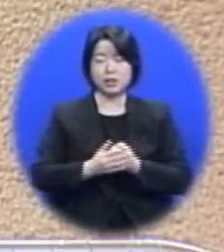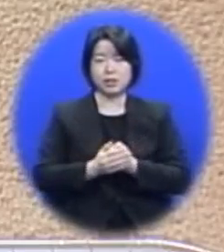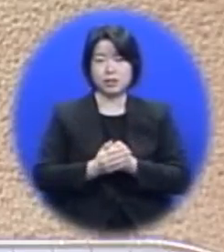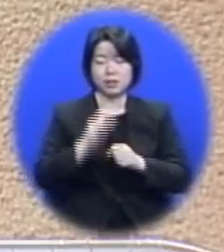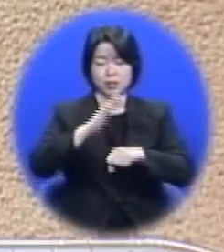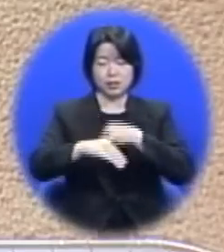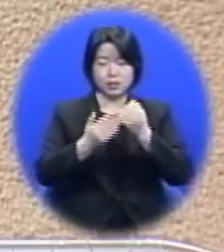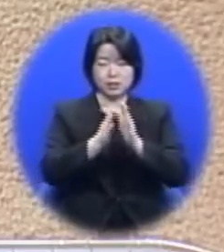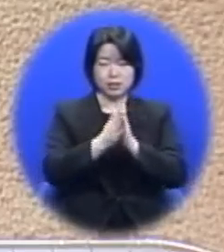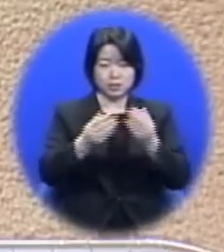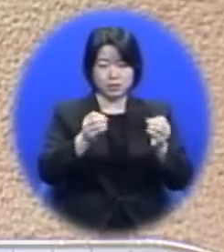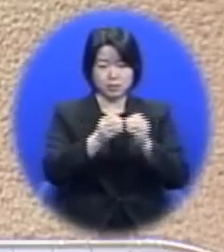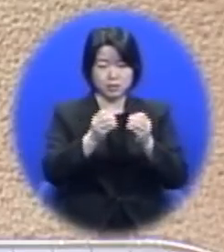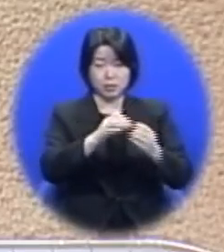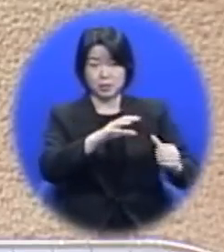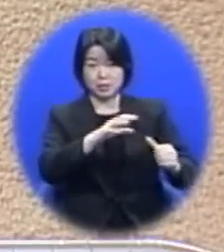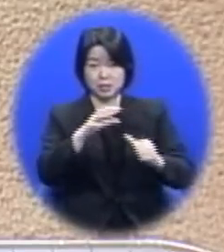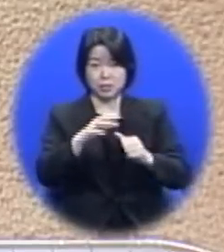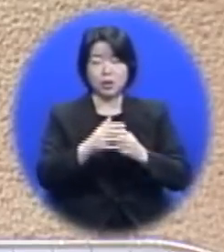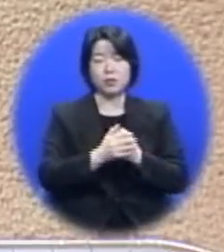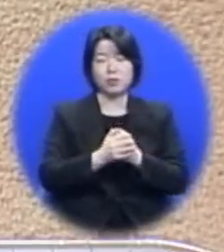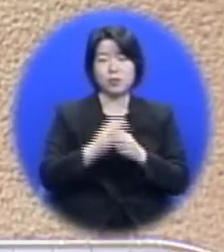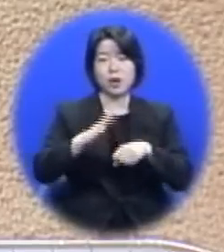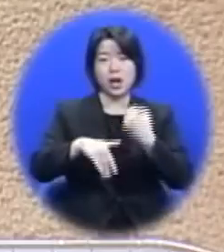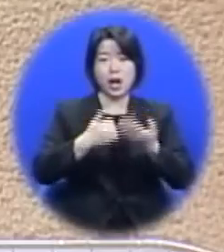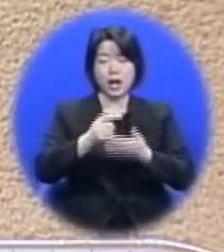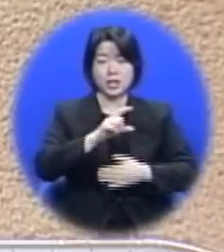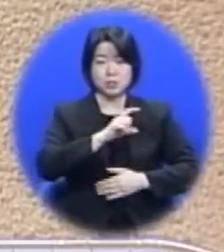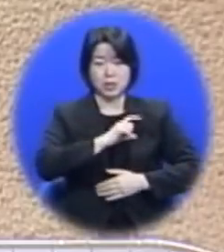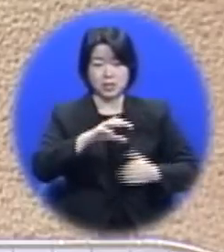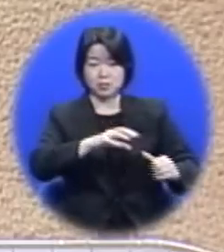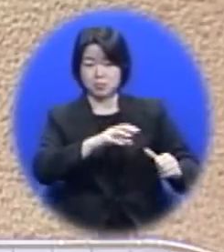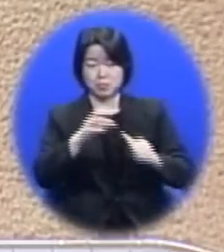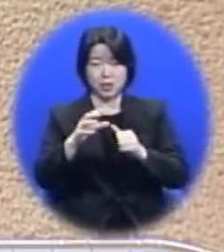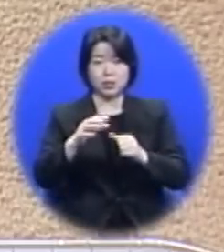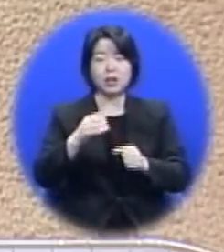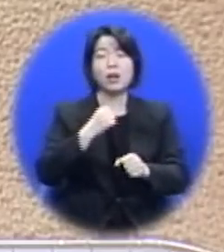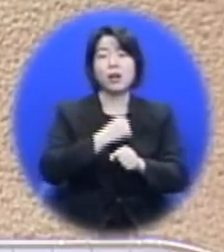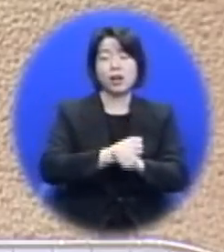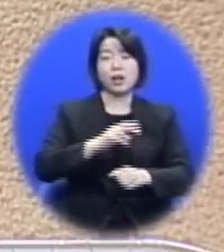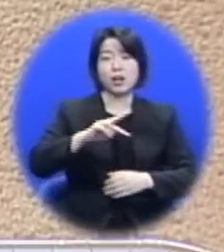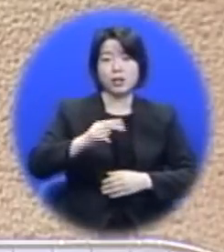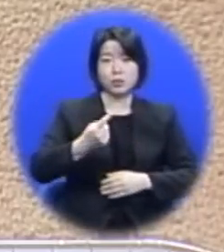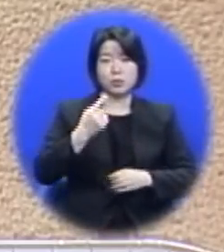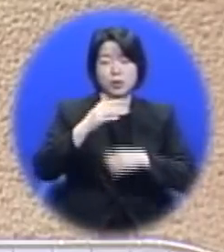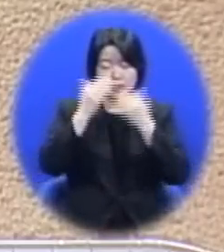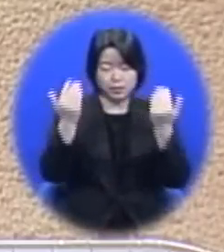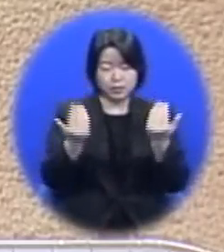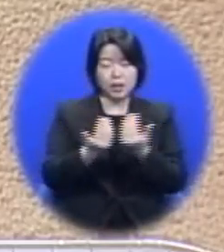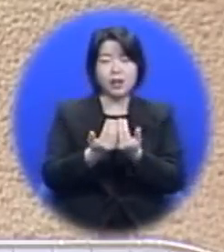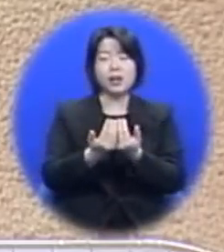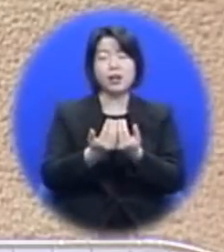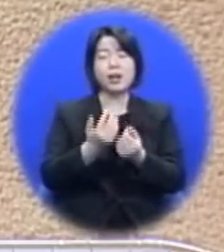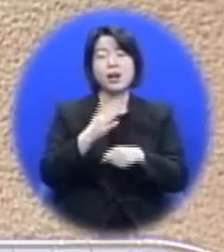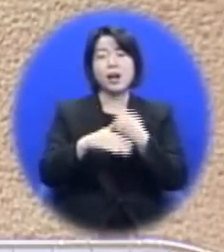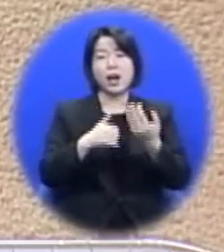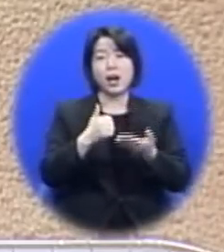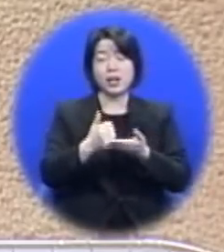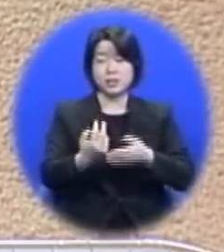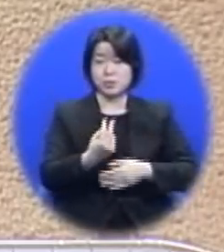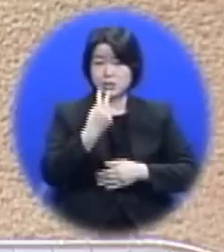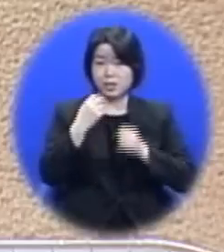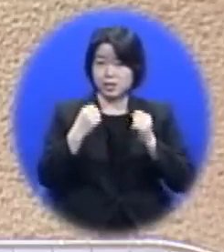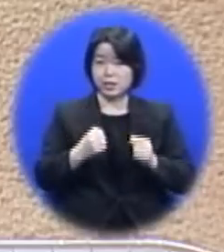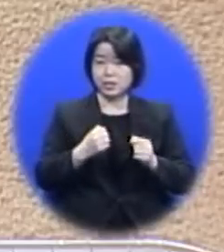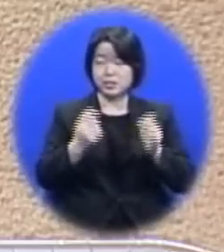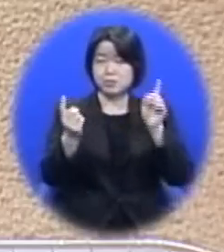성경을 인용하고 하나님을 거명한다고 그래서 다 살아계신 하나님을 만나고 정말 주의 인도를